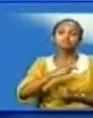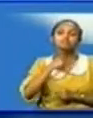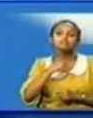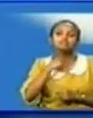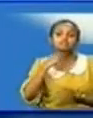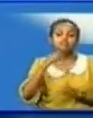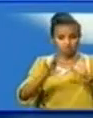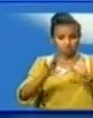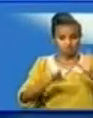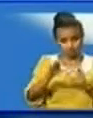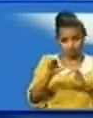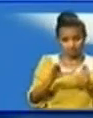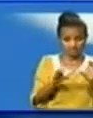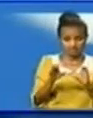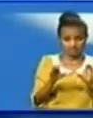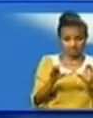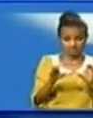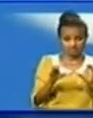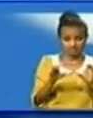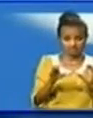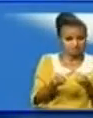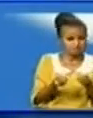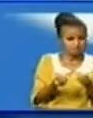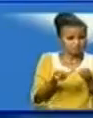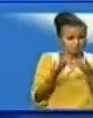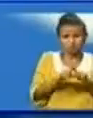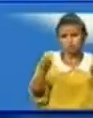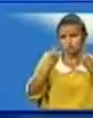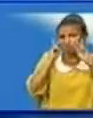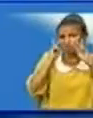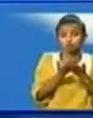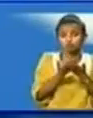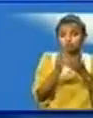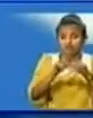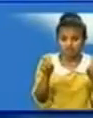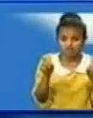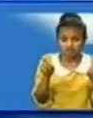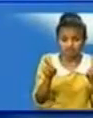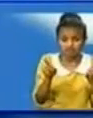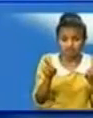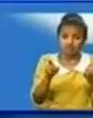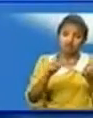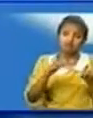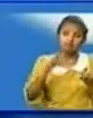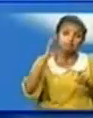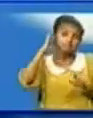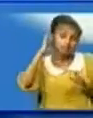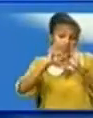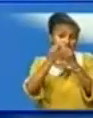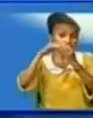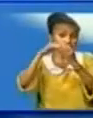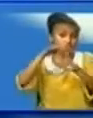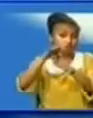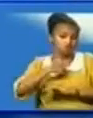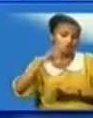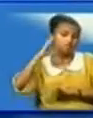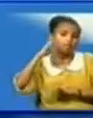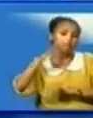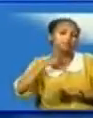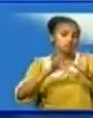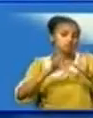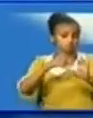ነገር ለነሱ ማስተርጎም አለበት ያኛው ነው በቃ የሚለየው ብዬ የማስበው ነው እነሱ ያው በድምጽ ነው እንትን